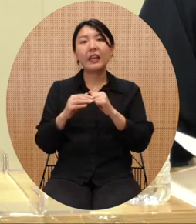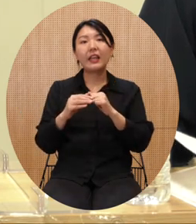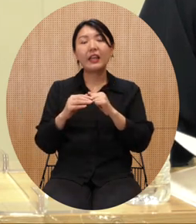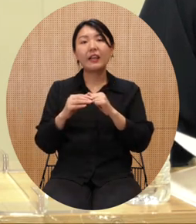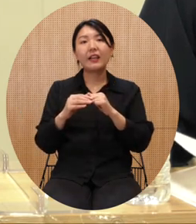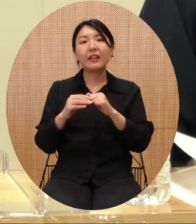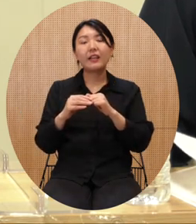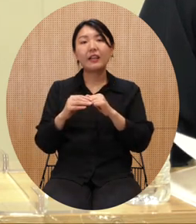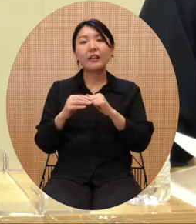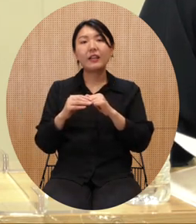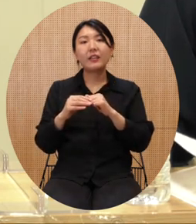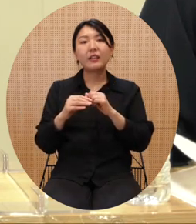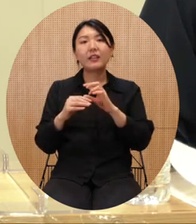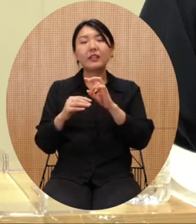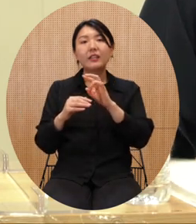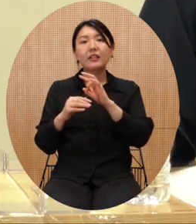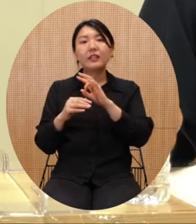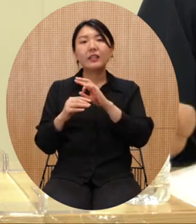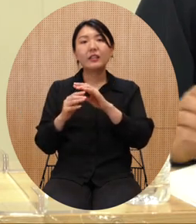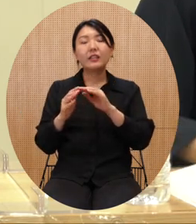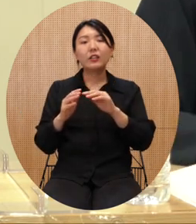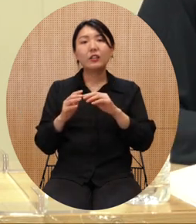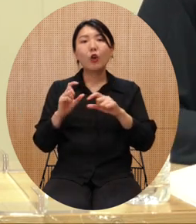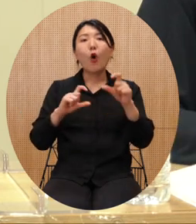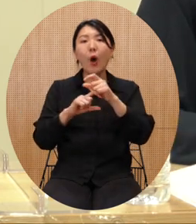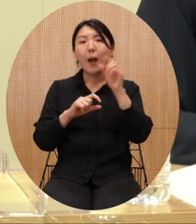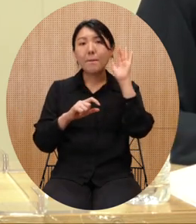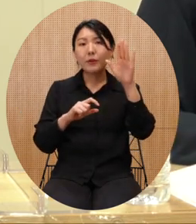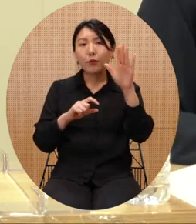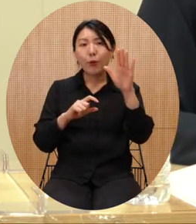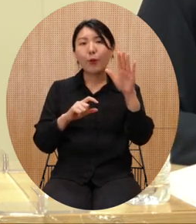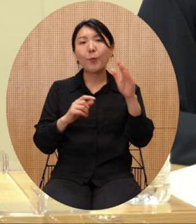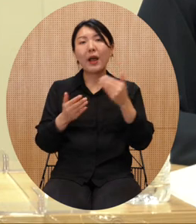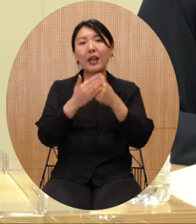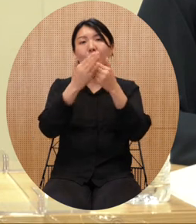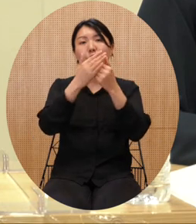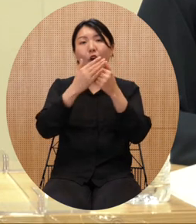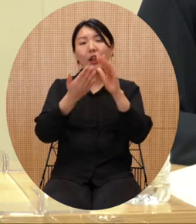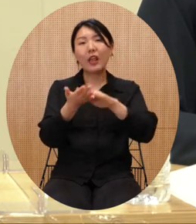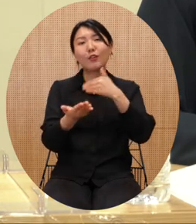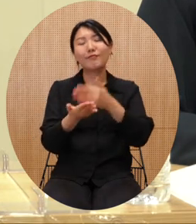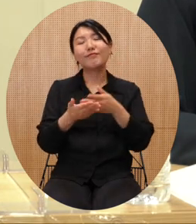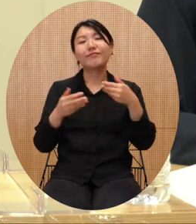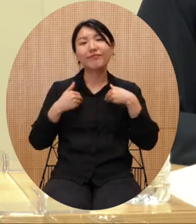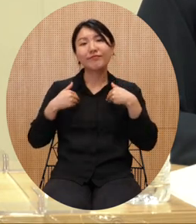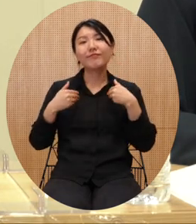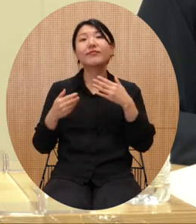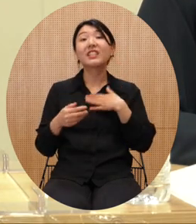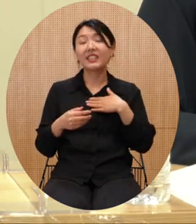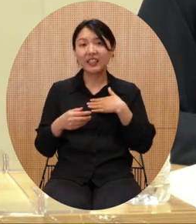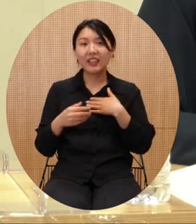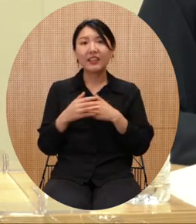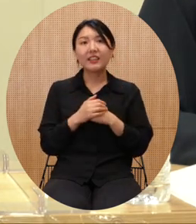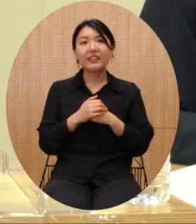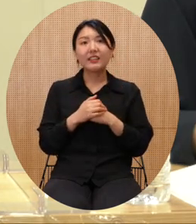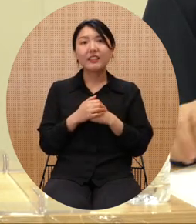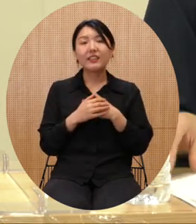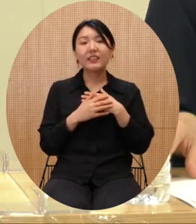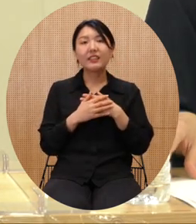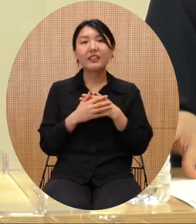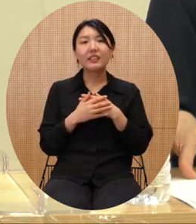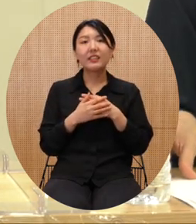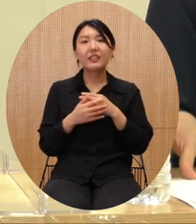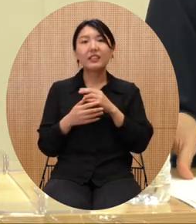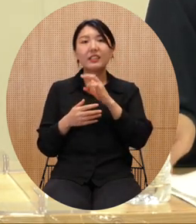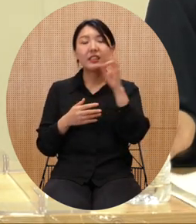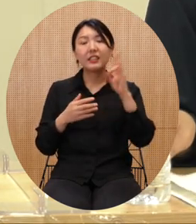도입이 우리 시 뭐랄까요 산하기관으로도 도입이 됐을 때도 앞으로 계속 고민해 나가야 될 주제가 아닌가 하는 생각이 듭니다. 네, 저와